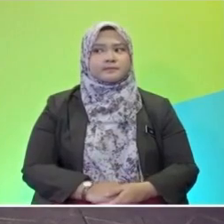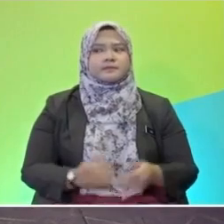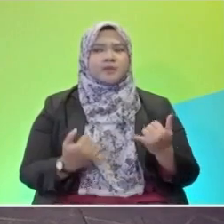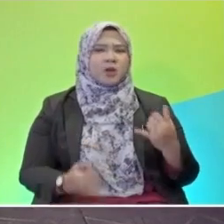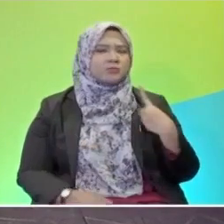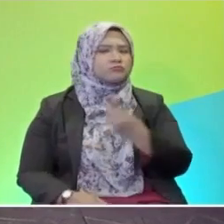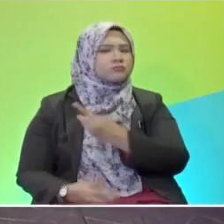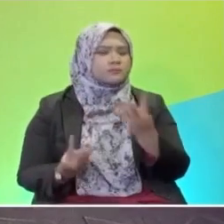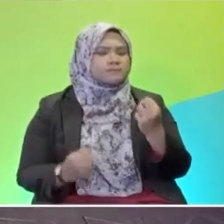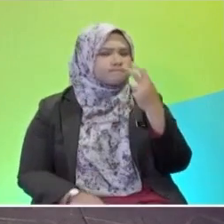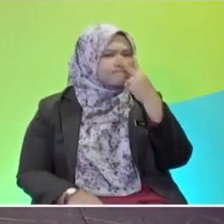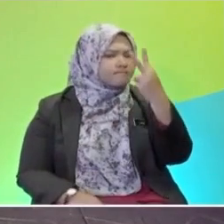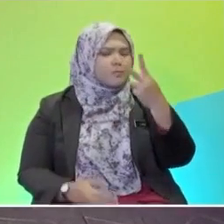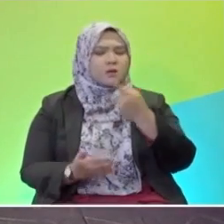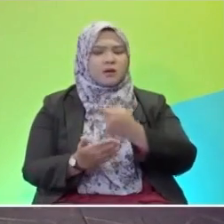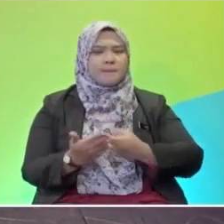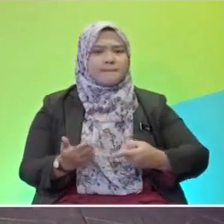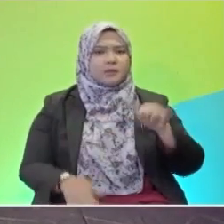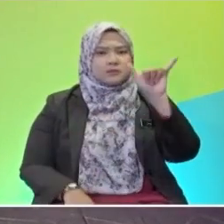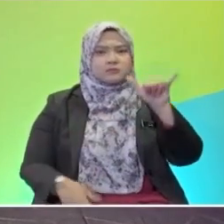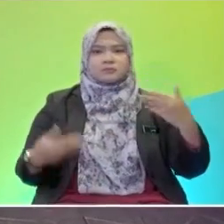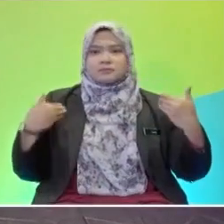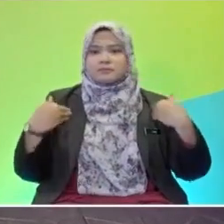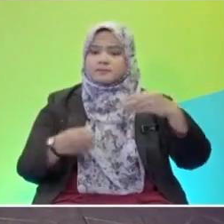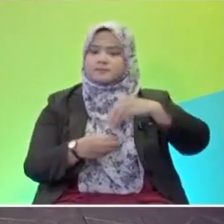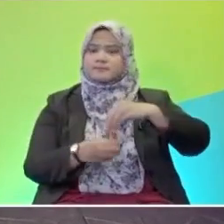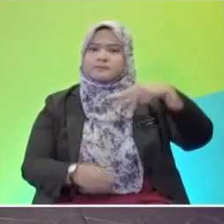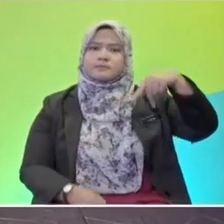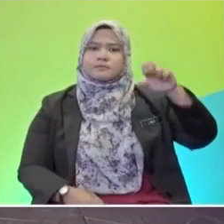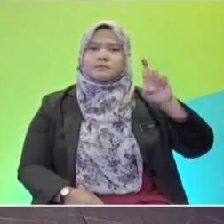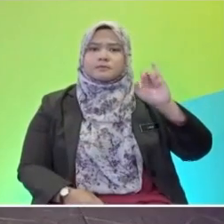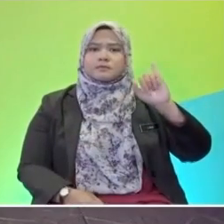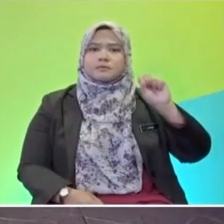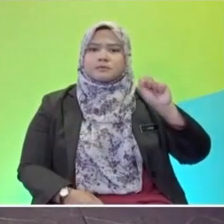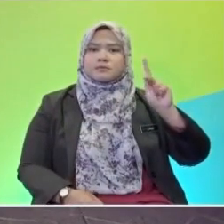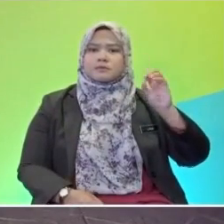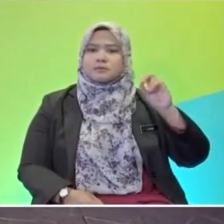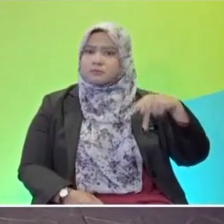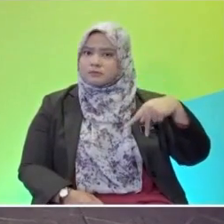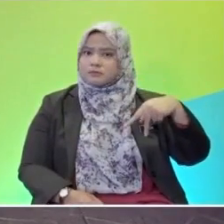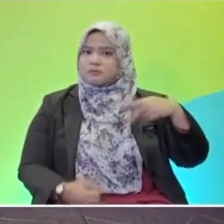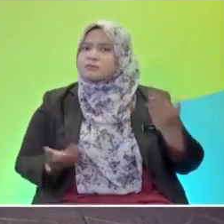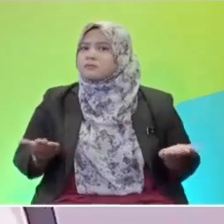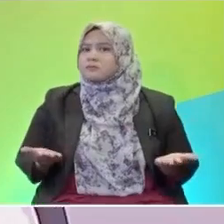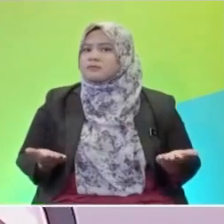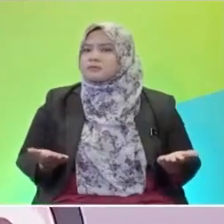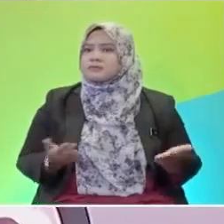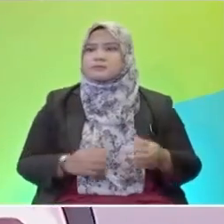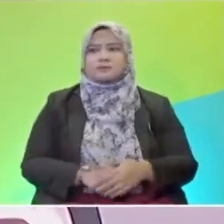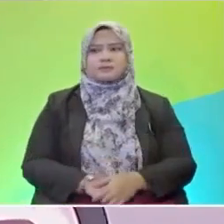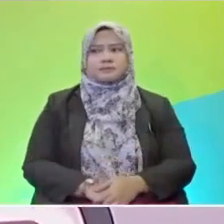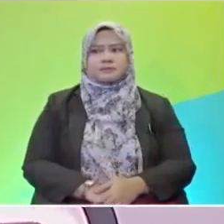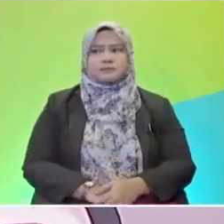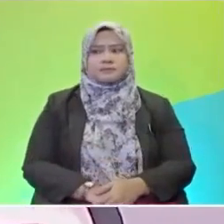sebenarnya yang terdapat di dalam periskop ini jadi saya dibawa periskop Mini ini untuk Saya tunjukkan